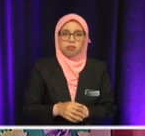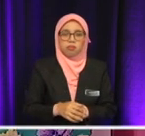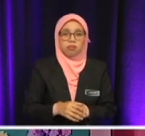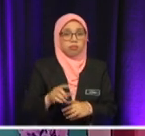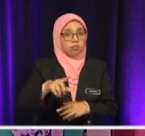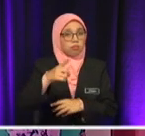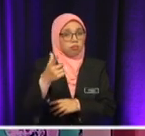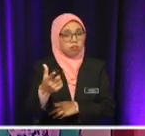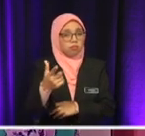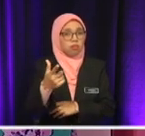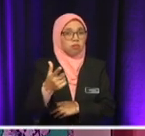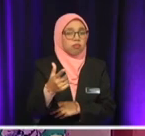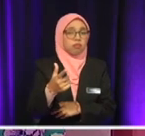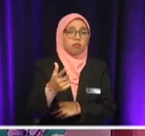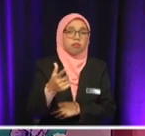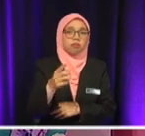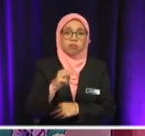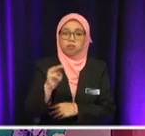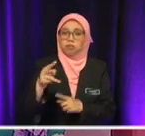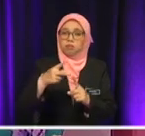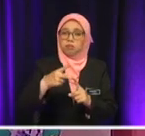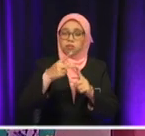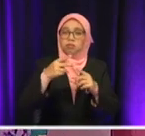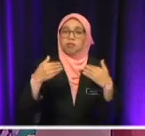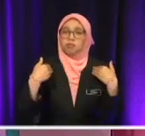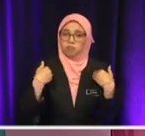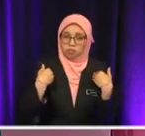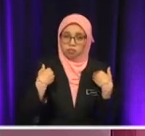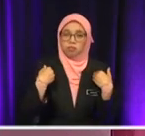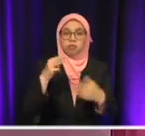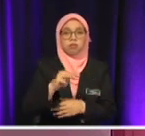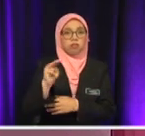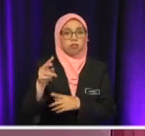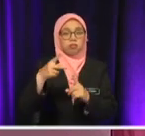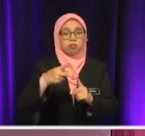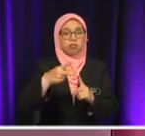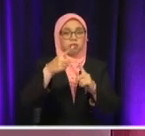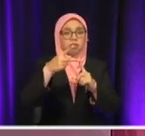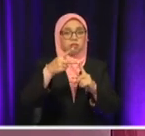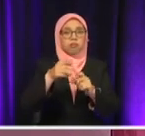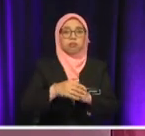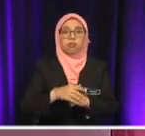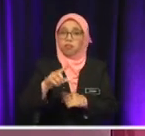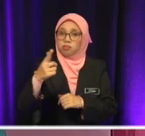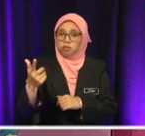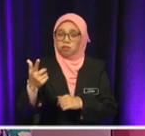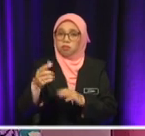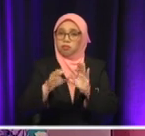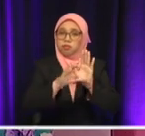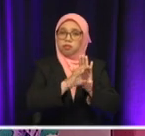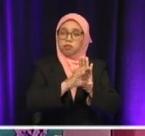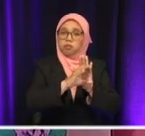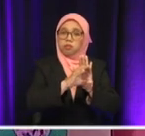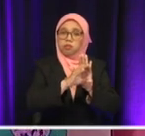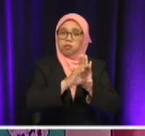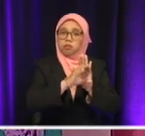khas kategori ADHD, terdapat juga kanak-kanak berkeperluan khas kategori yang lain. Contohnya, kanak-kanak yang